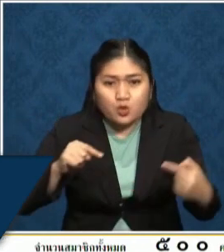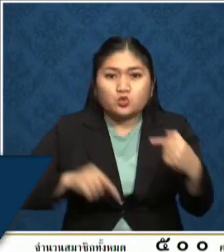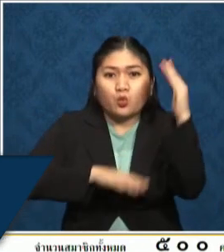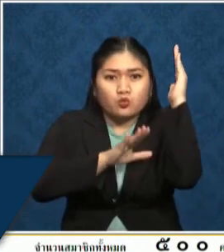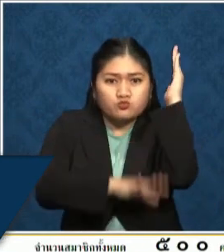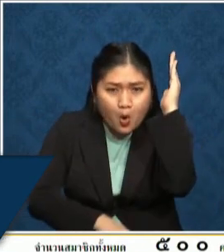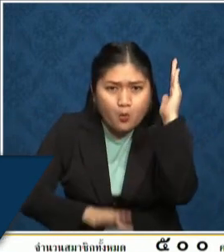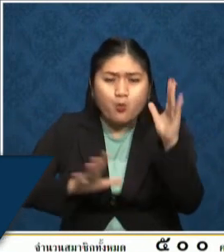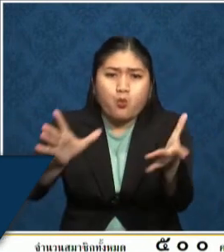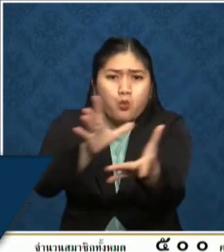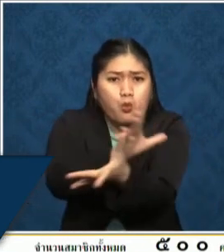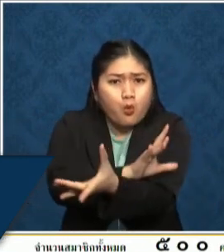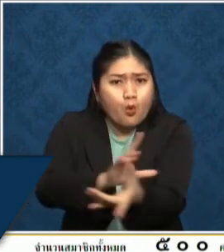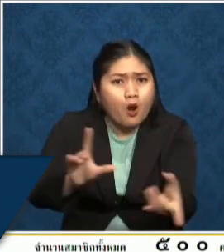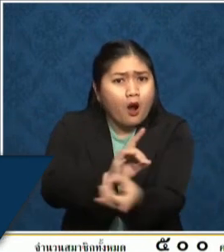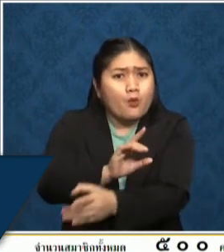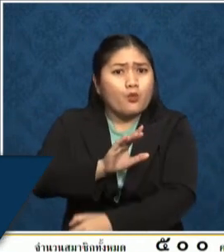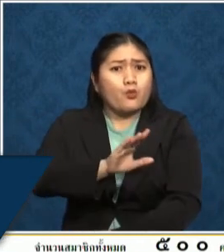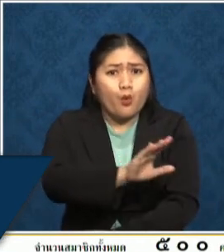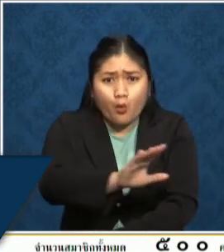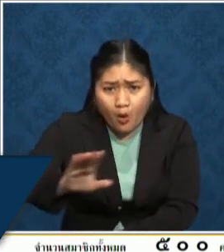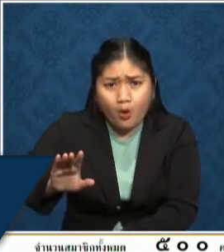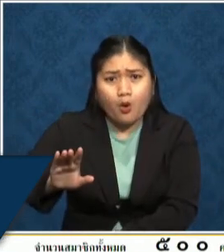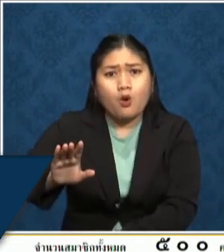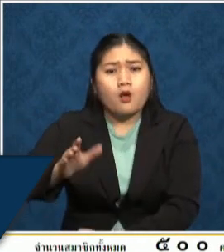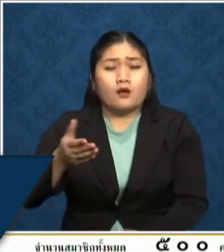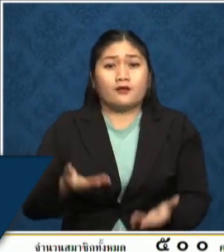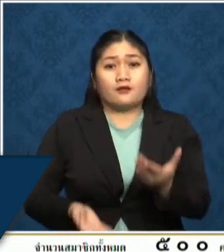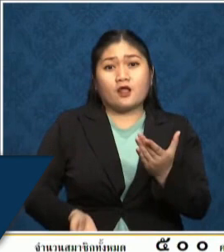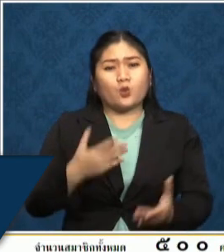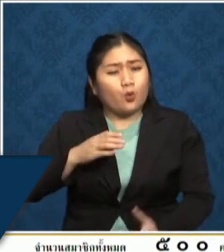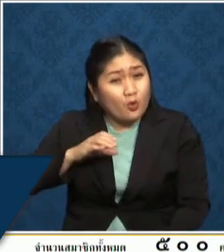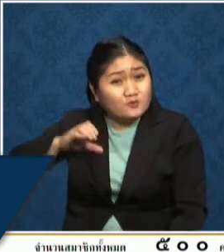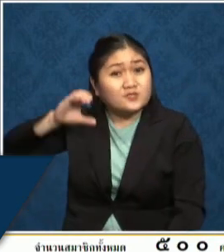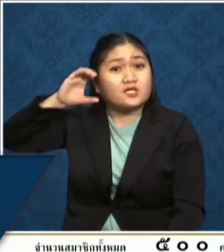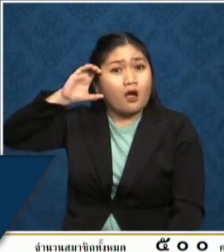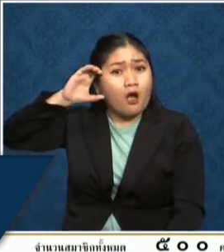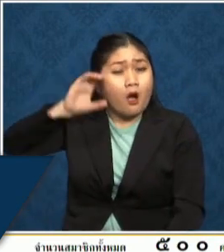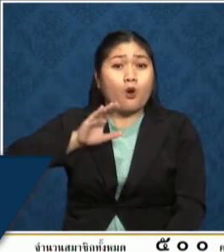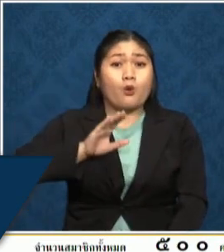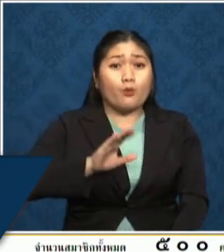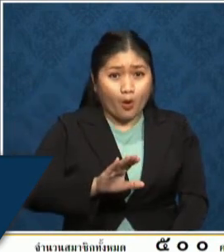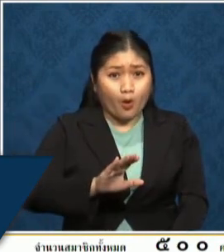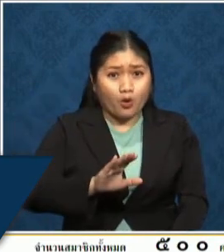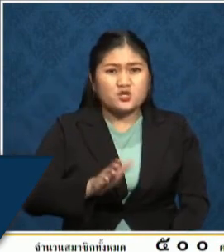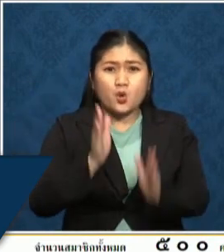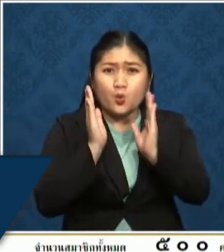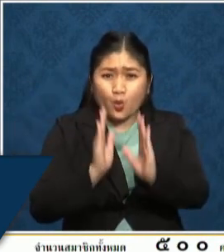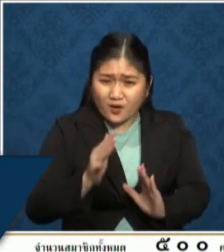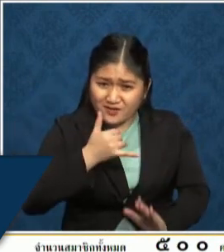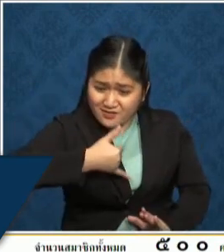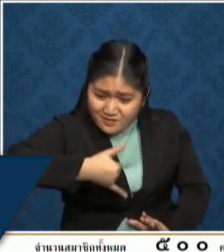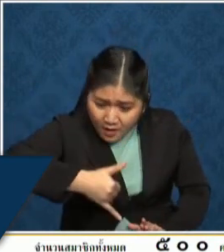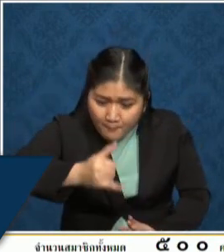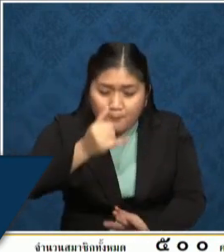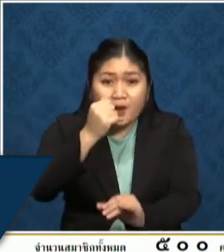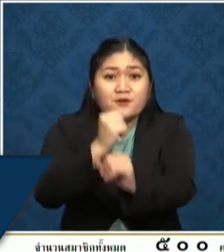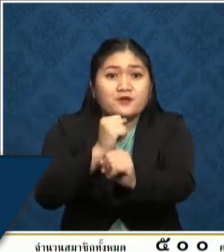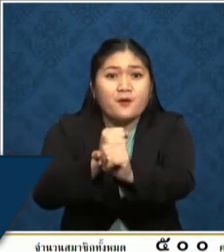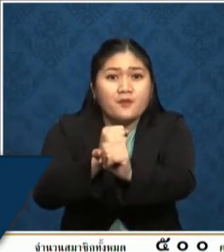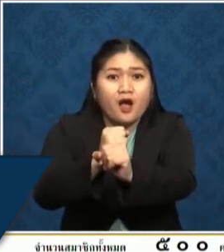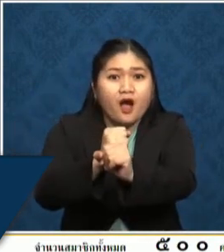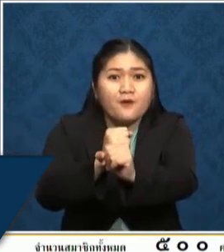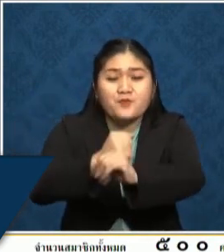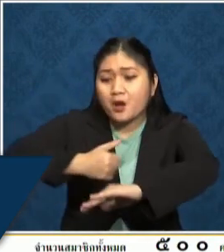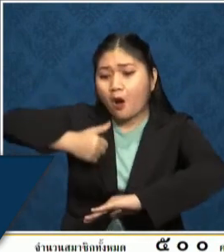เป็ตัวตนวัฒนธรรมประเภณีแ้กระทั่งความเชื่อ แม้กระทั่งคนที่จะไปนั่งเป็น